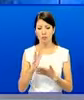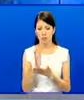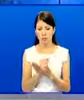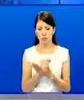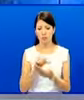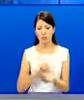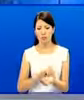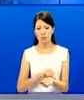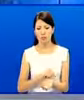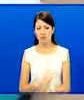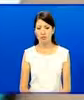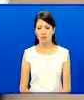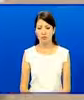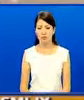героина.